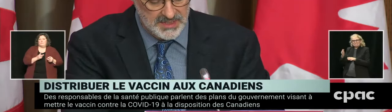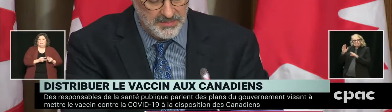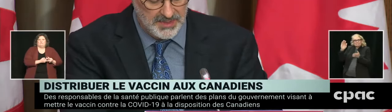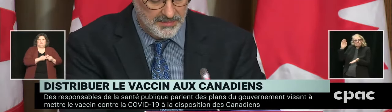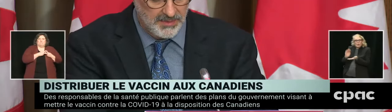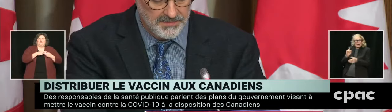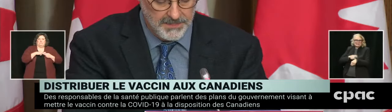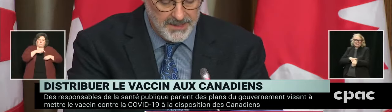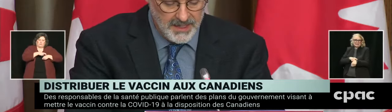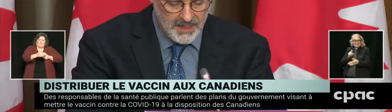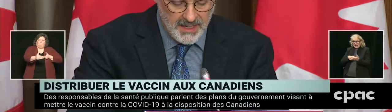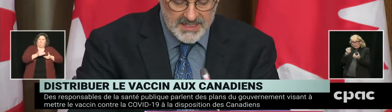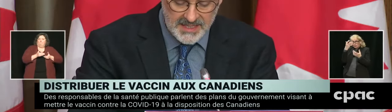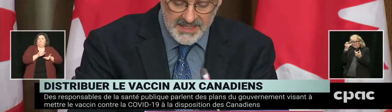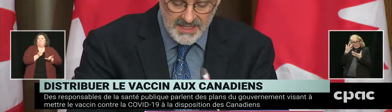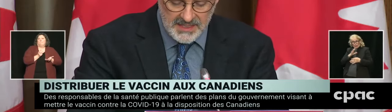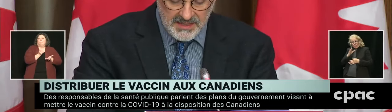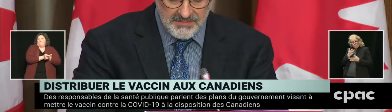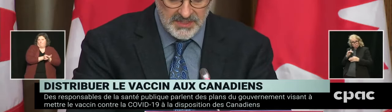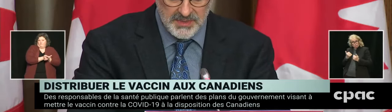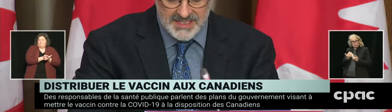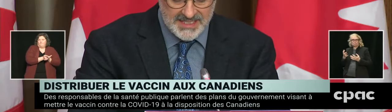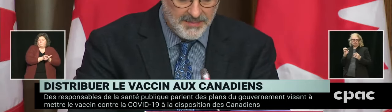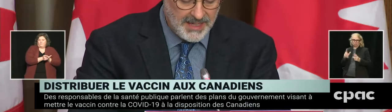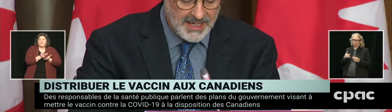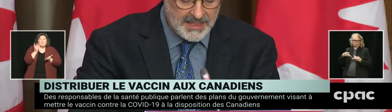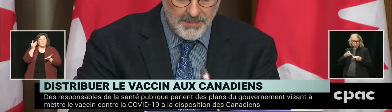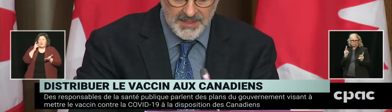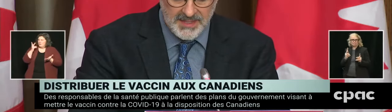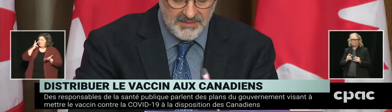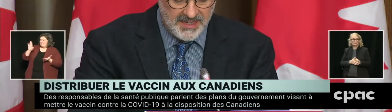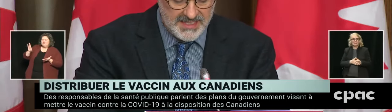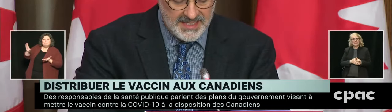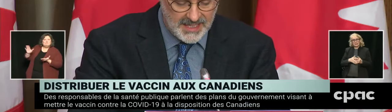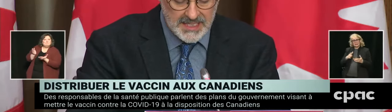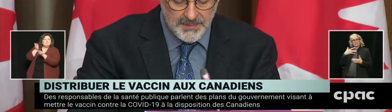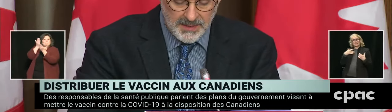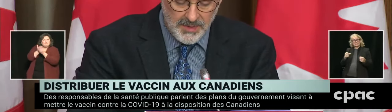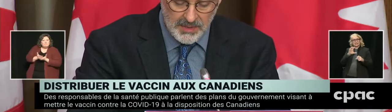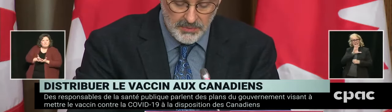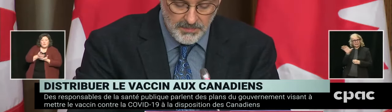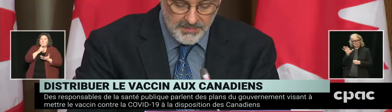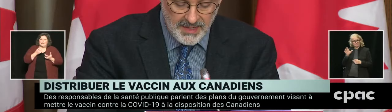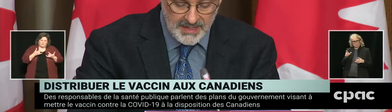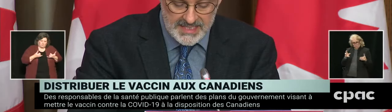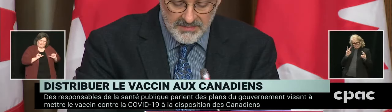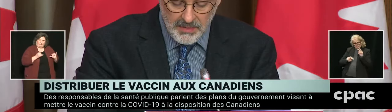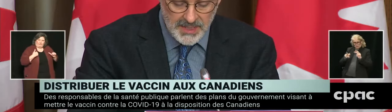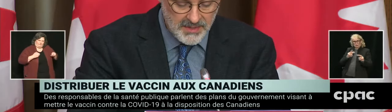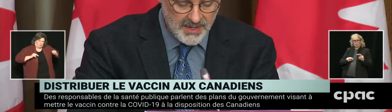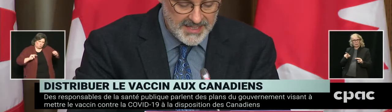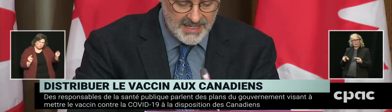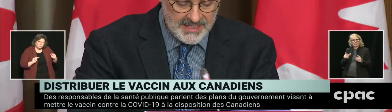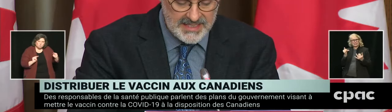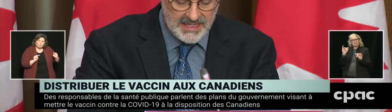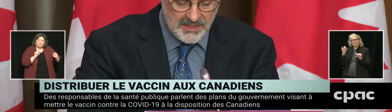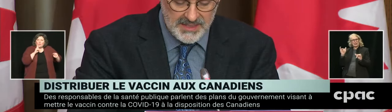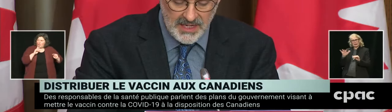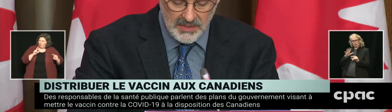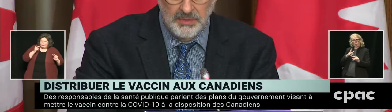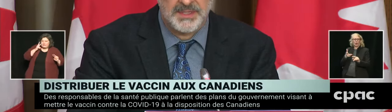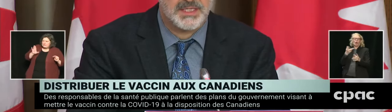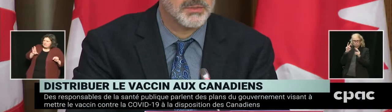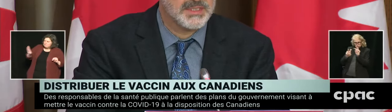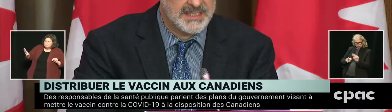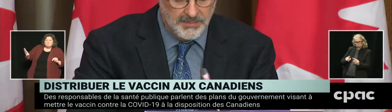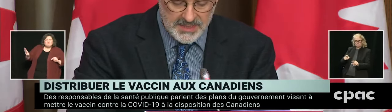sont disponibles. Santé Canada effectue des examens indépendants des vaccins expérimentaux. Les évaluateurs analysent les données